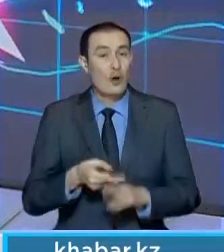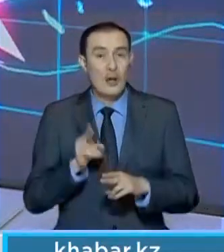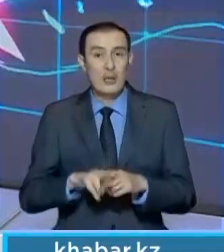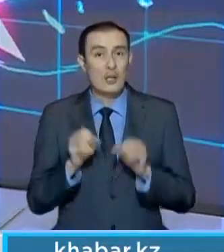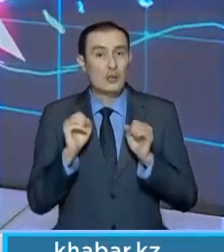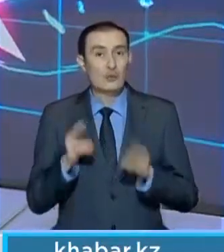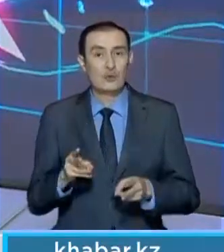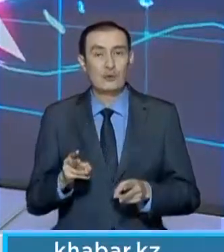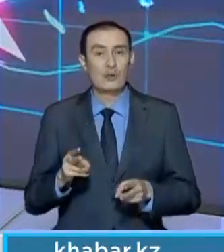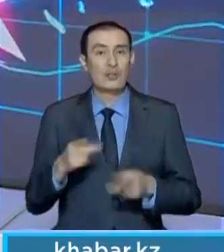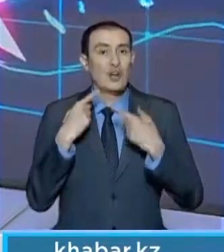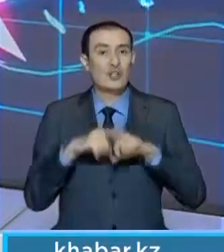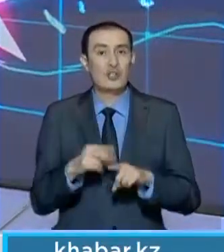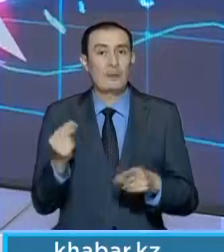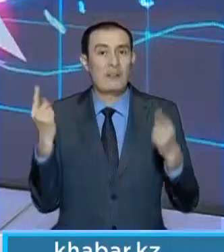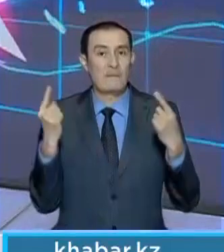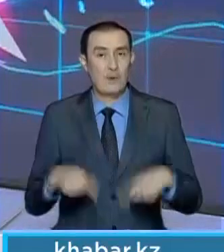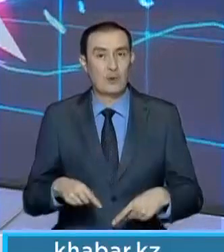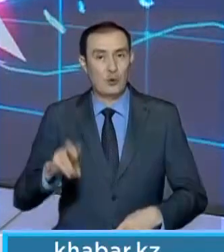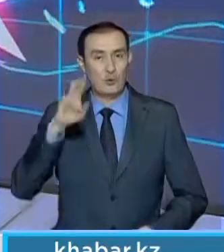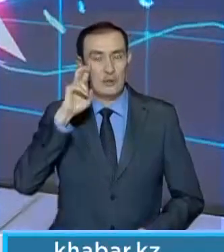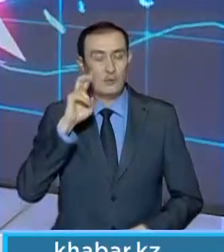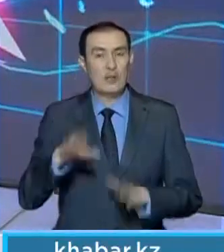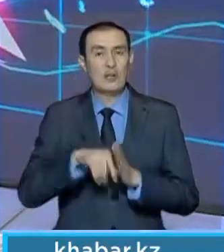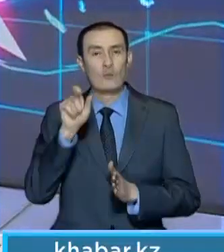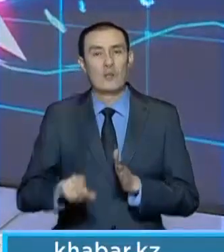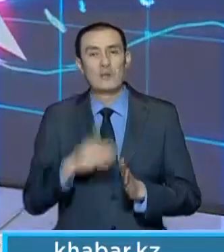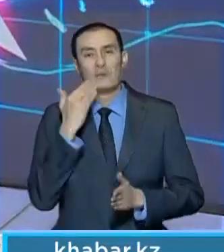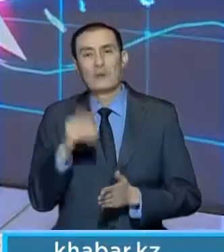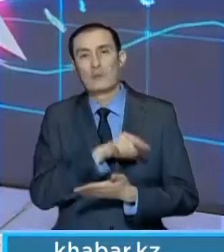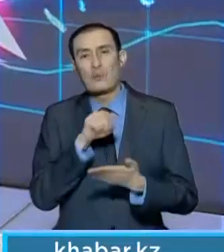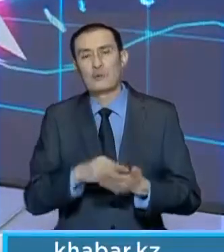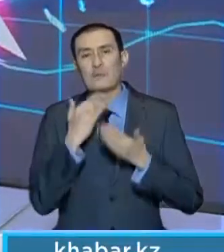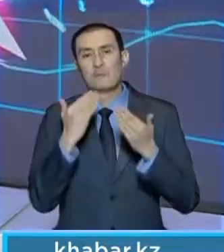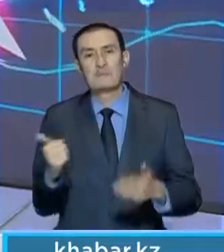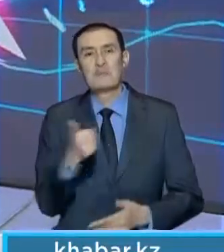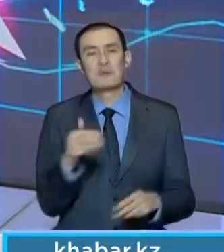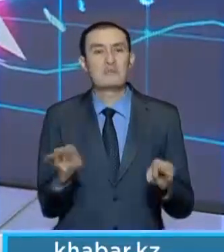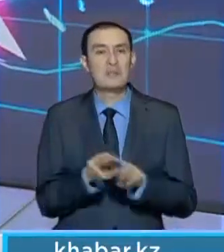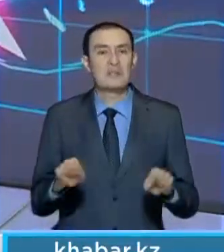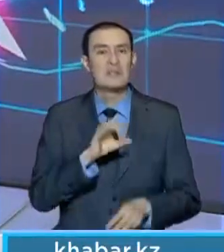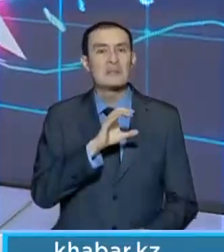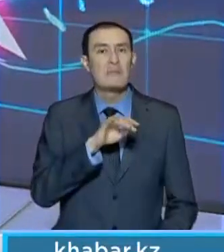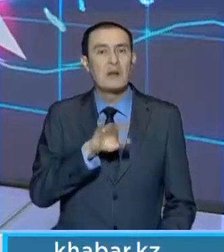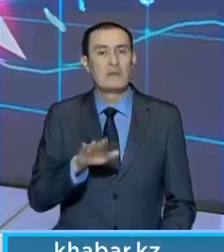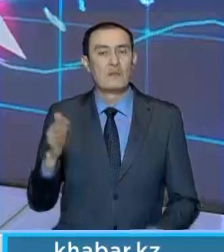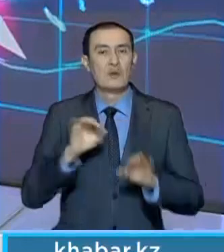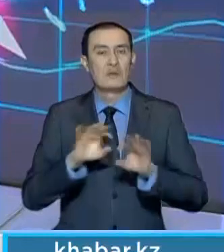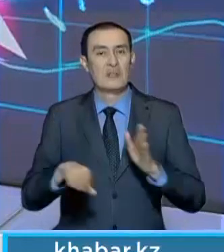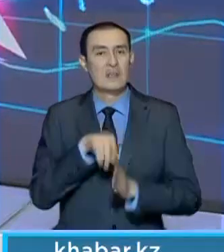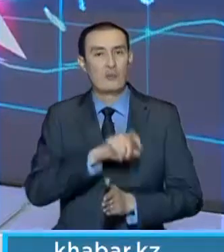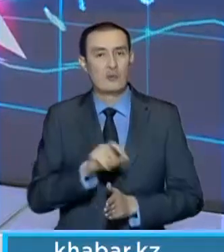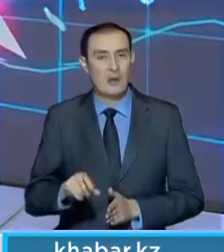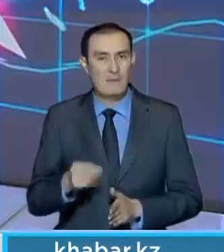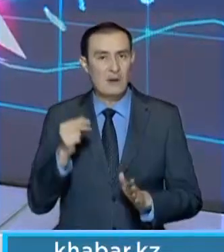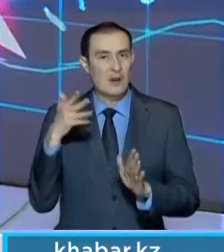грозит республике техническим дефолтом. С депутатским запросом они обратились к премьер-министру Алихану Смаилову. По словам народных